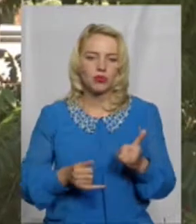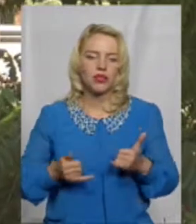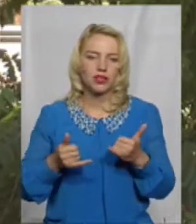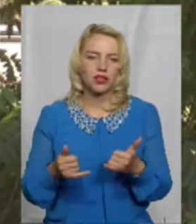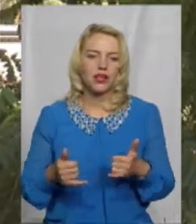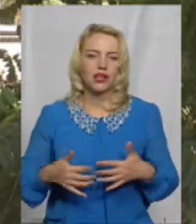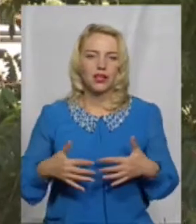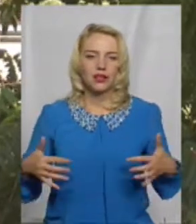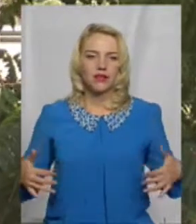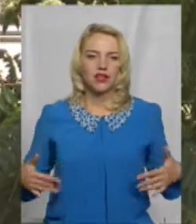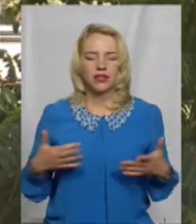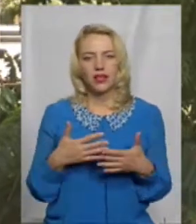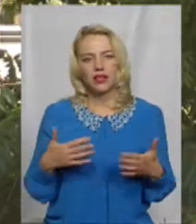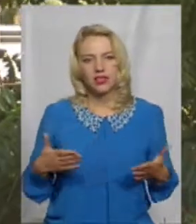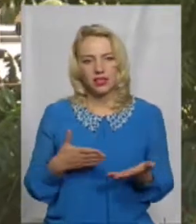різних видів.